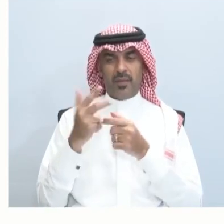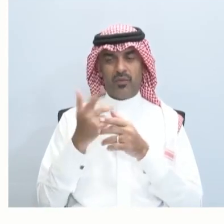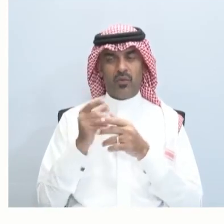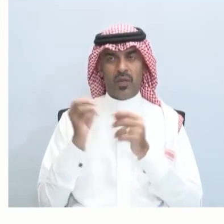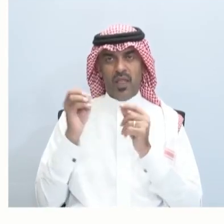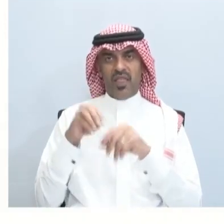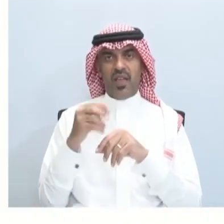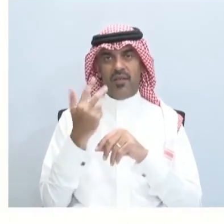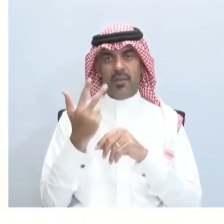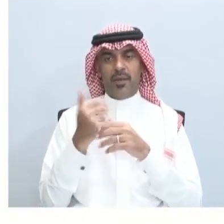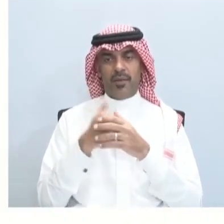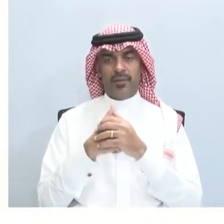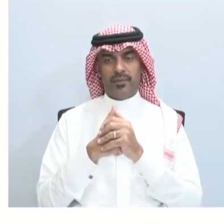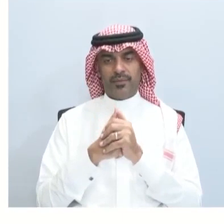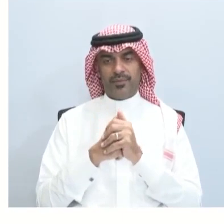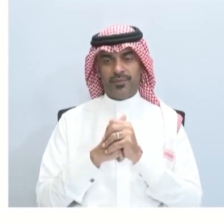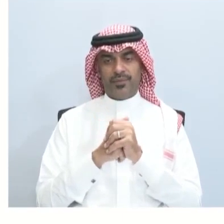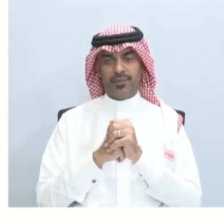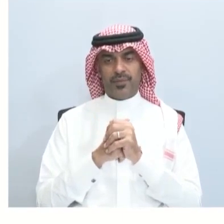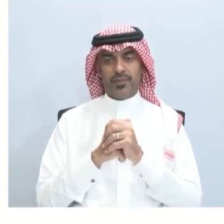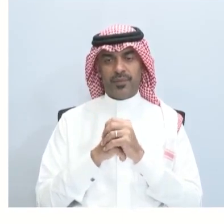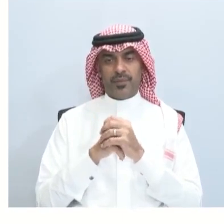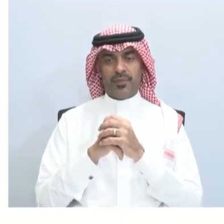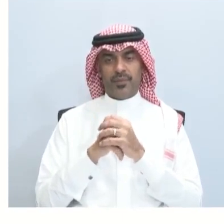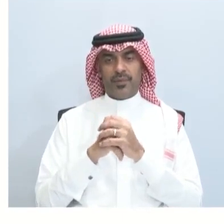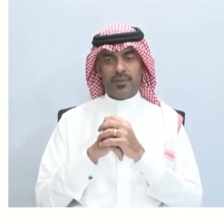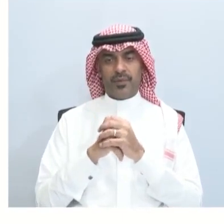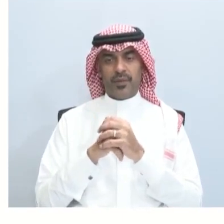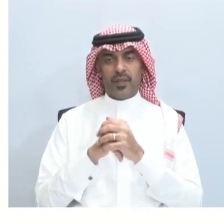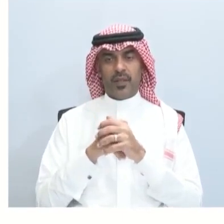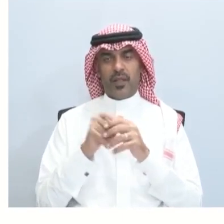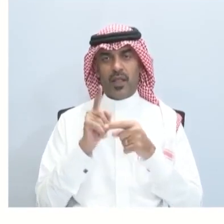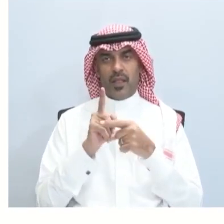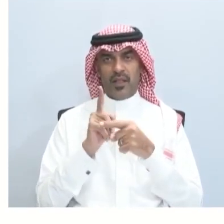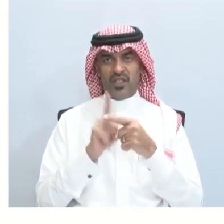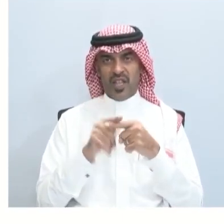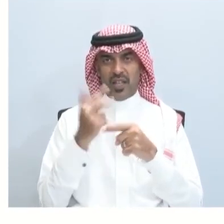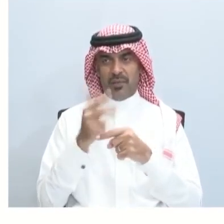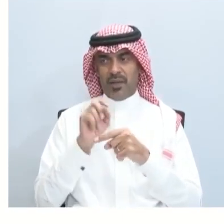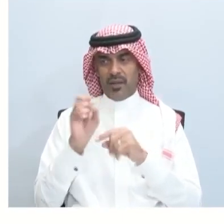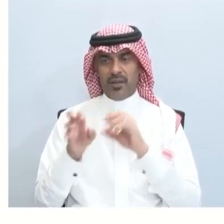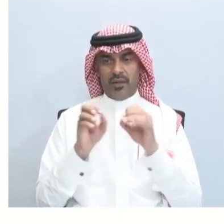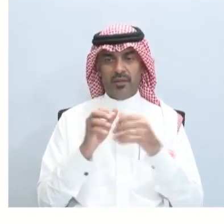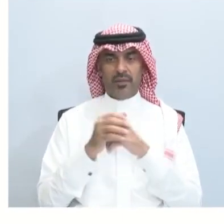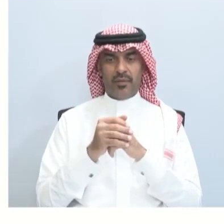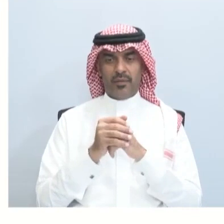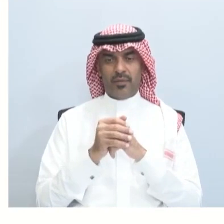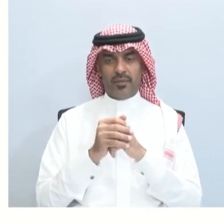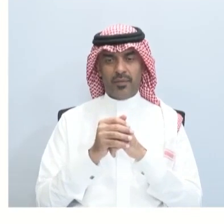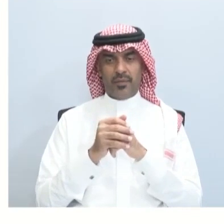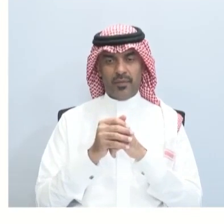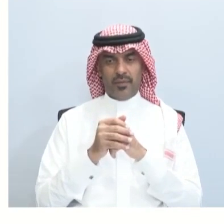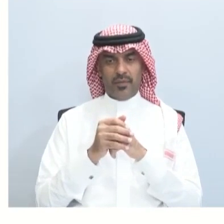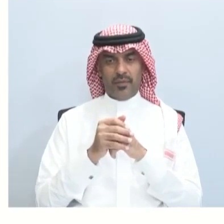للطرفين نقوم بعكسها هو مطروحا منها اذا سوف نضيف ثمانيه للطرفين نضيف للطرف الايمن ثمانيه او للطرف الايسر